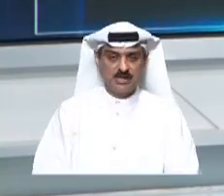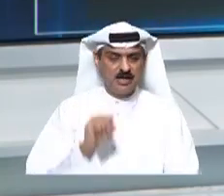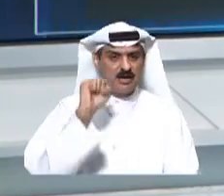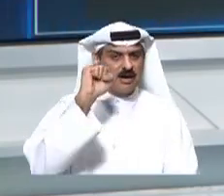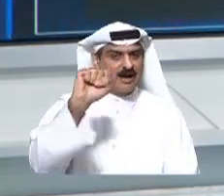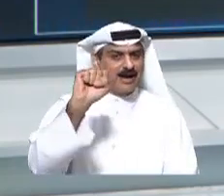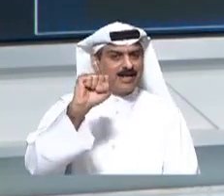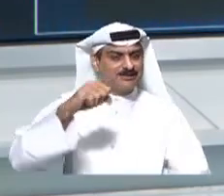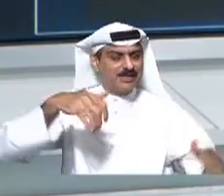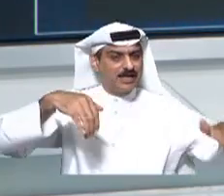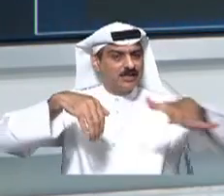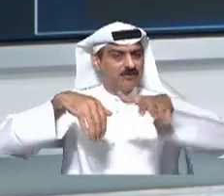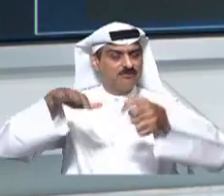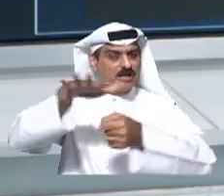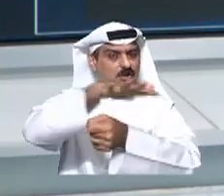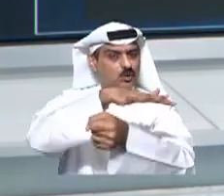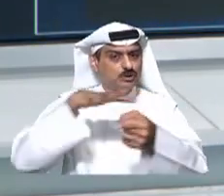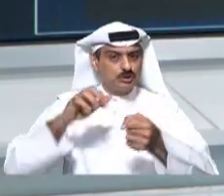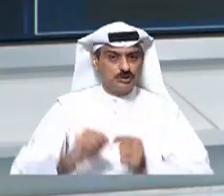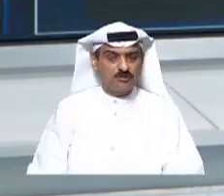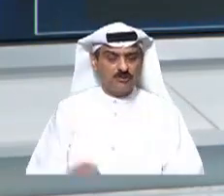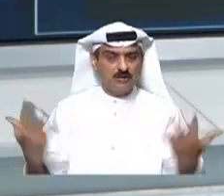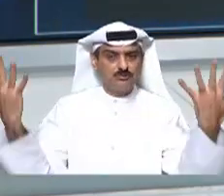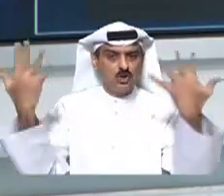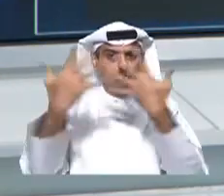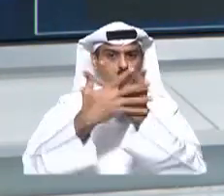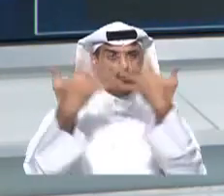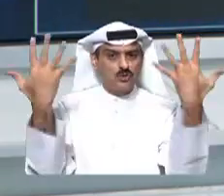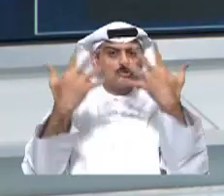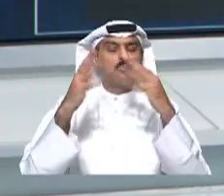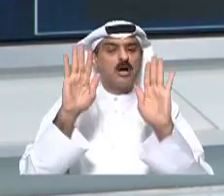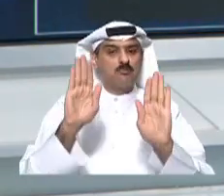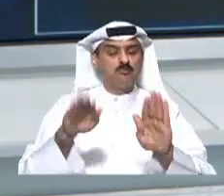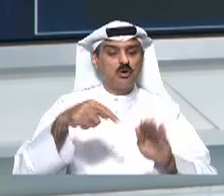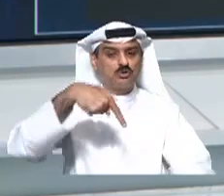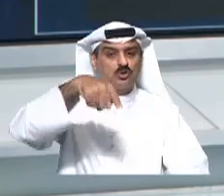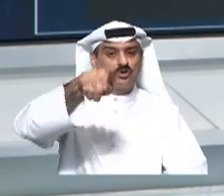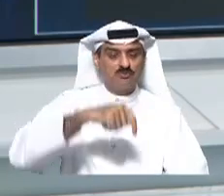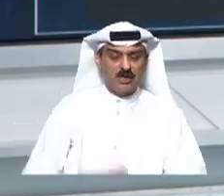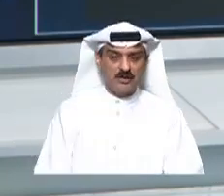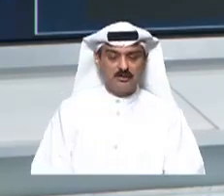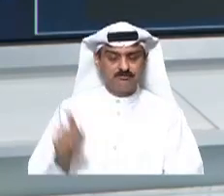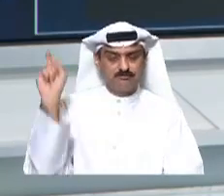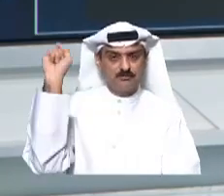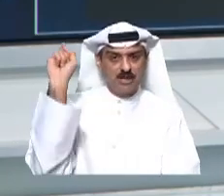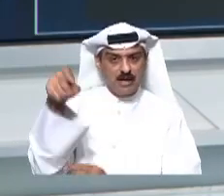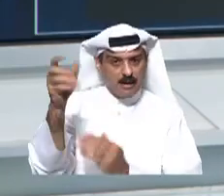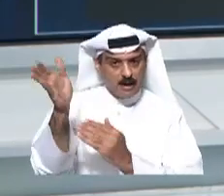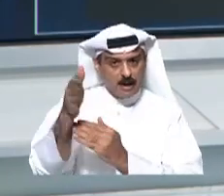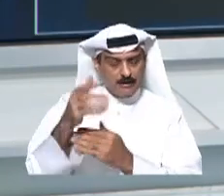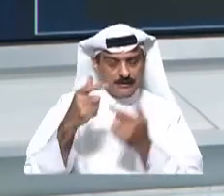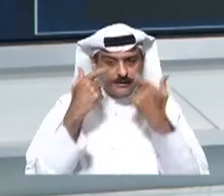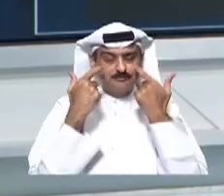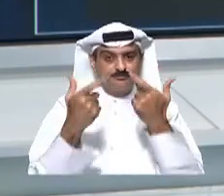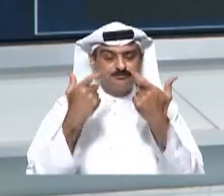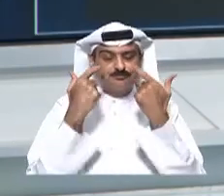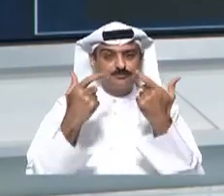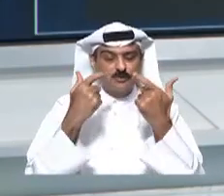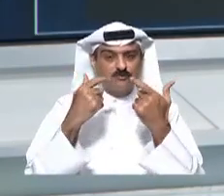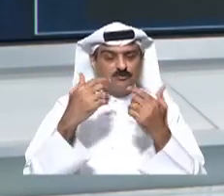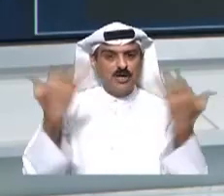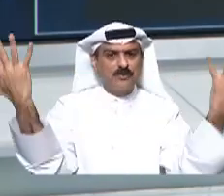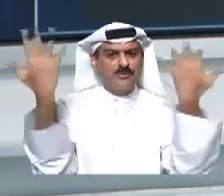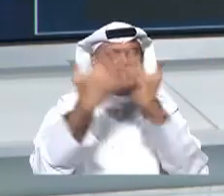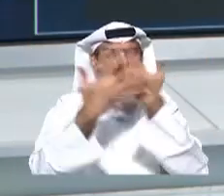وداخل البحر. فرص تشكل الضباب واردة خلال الأيام المقبلة خاصة الحداقة، أنهم يديرون بالهم من تدني مدى الرؤية الأفقية